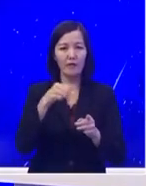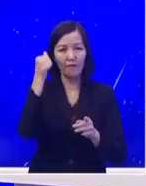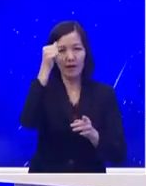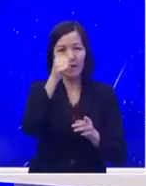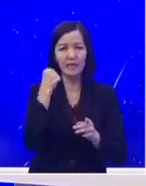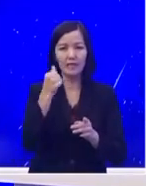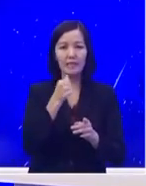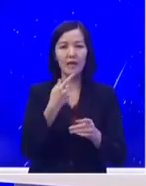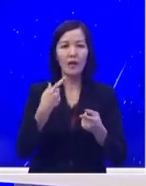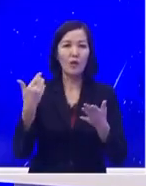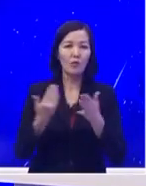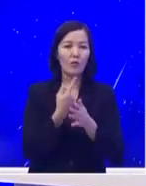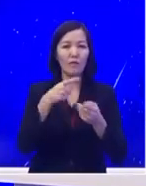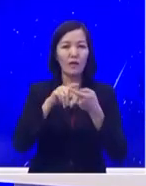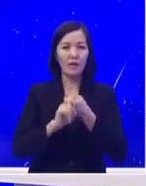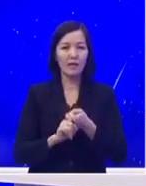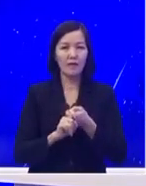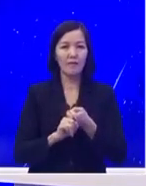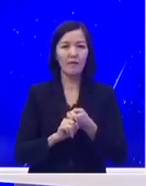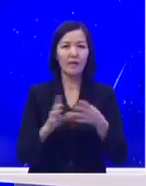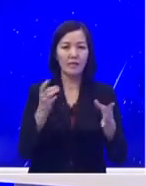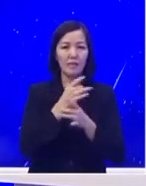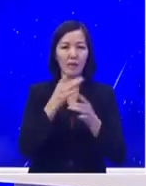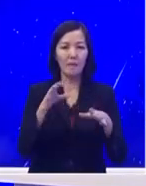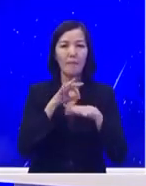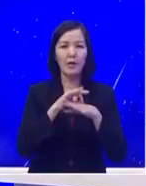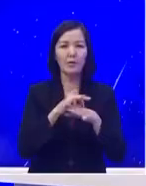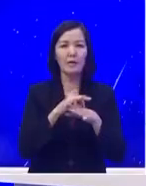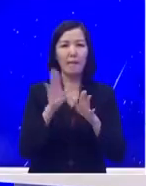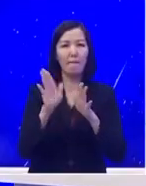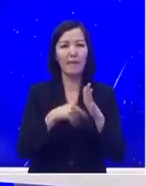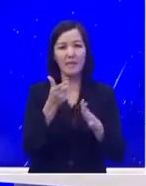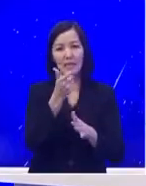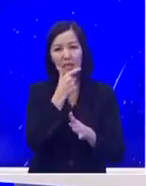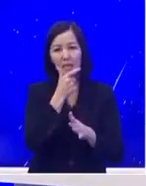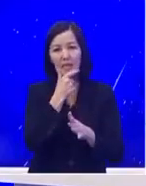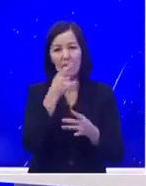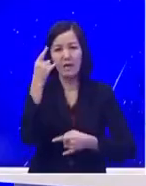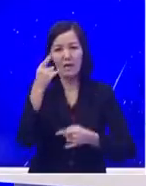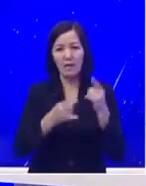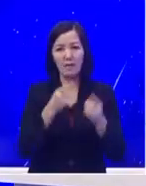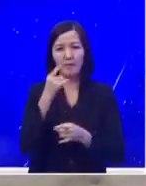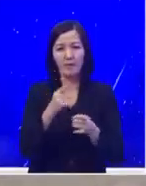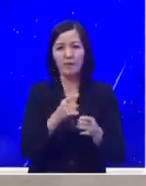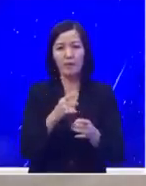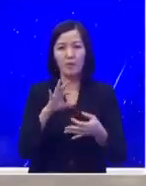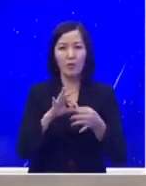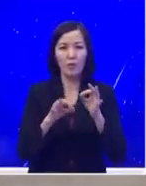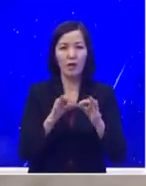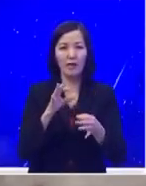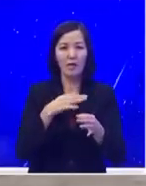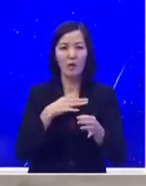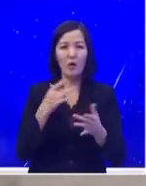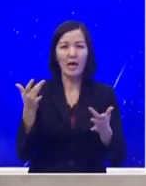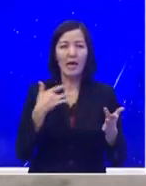связи с пандемией нового коронавируса церемония прошла без зрителей и транслировалась по Олимпийскому каналу. Греческая актриса